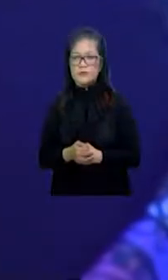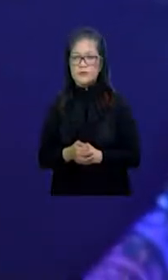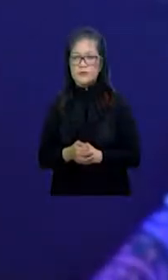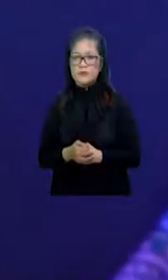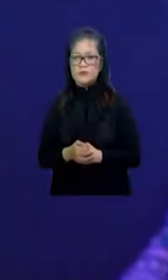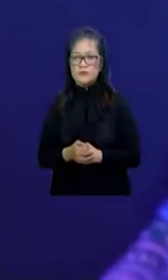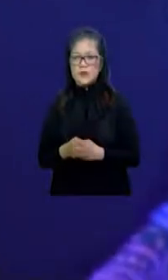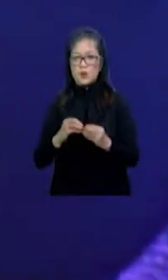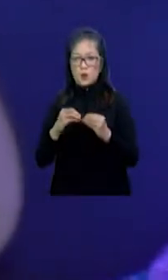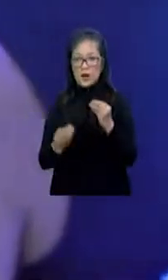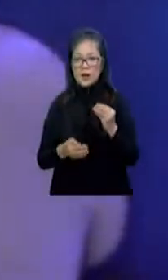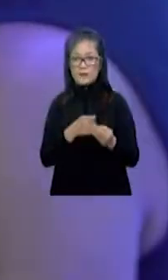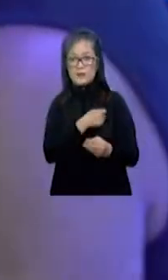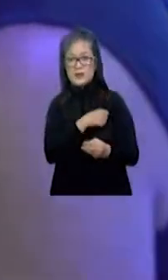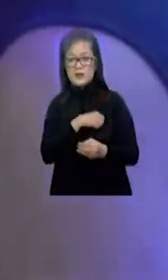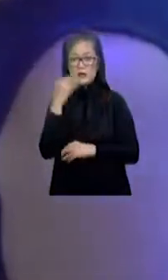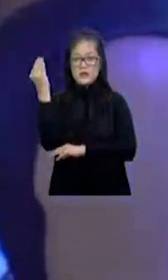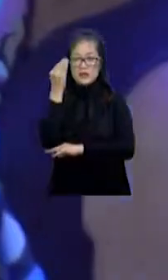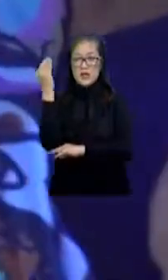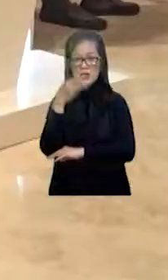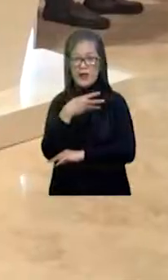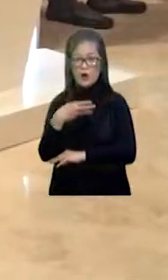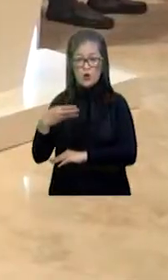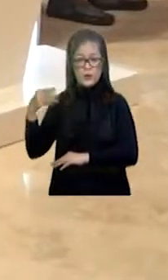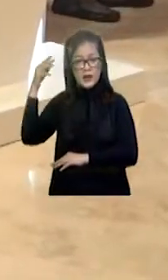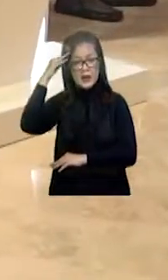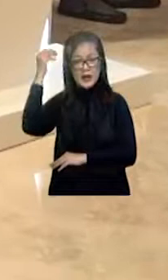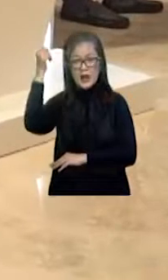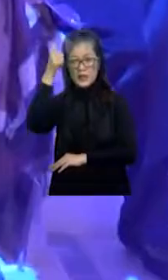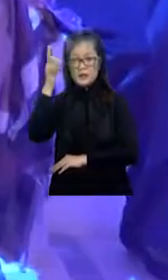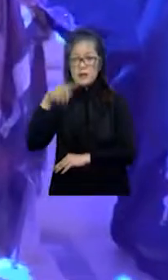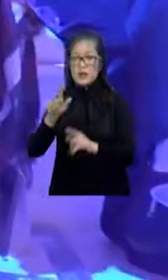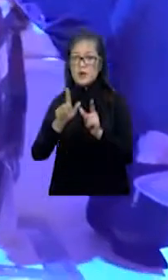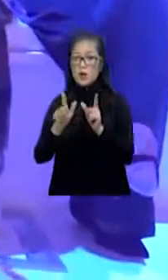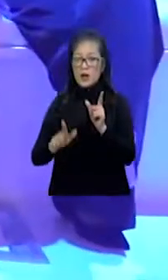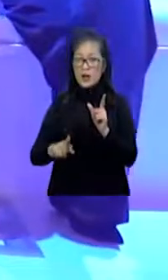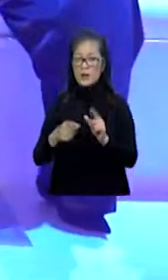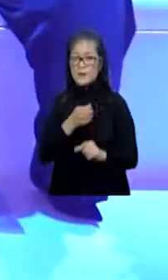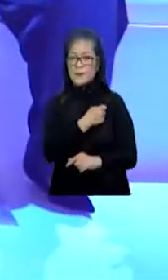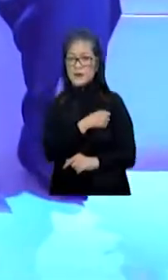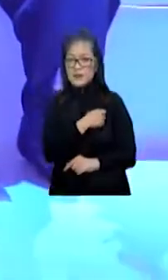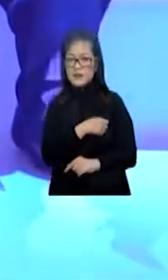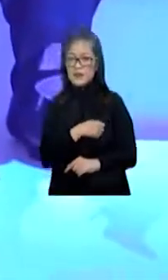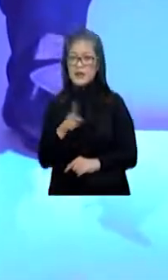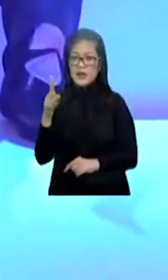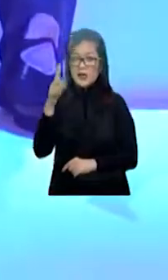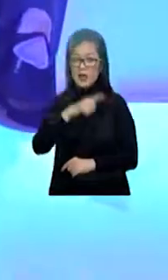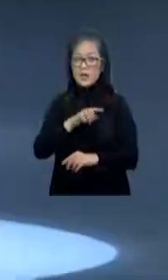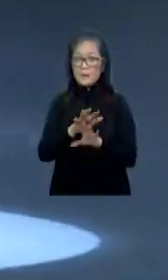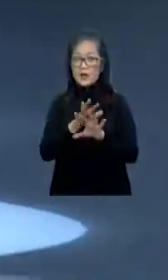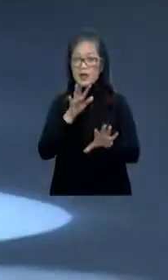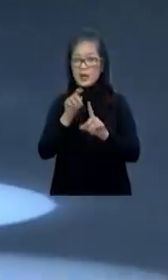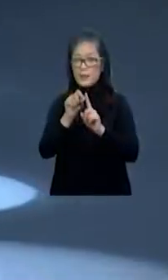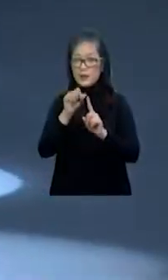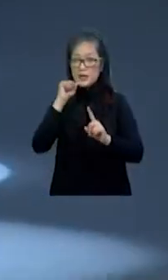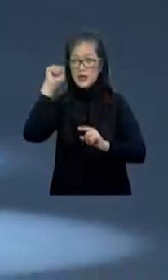Wakil Menteri Pariwisata dan Ekonomi Kreatif, yang juga Wakil Ketua Umum Partai Perindo Bidang Ekonomi Digital dan Kreatif, Angela Tanusudibyo